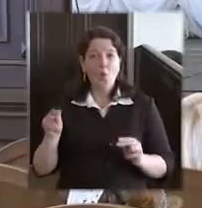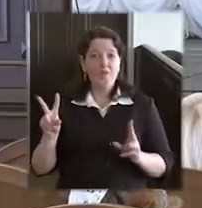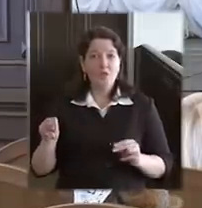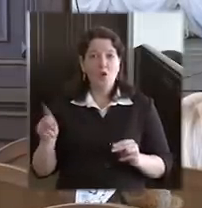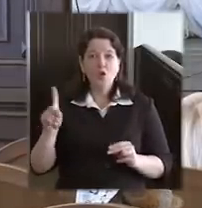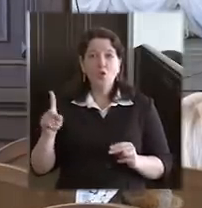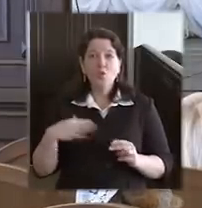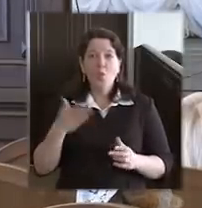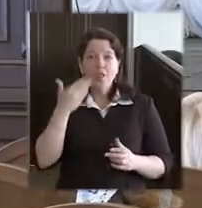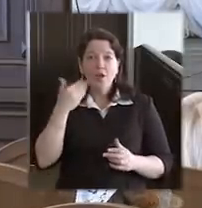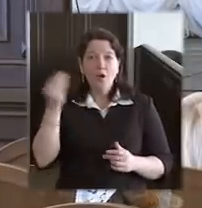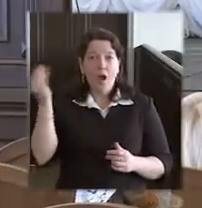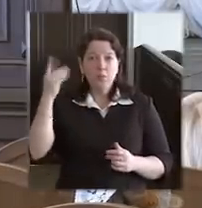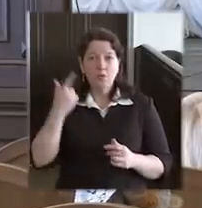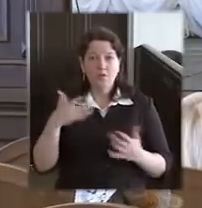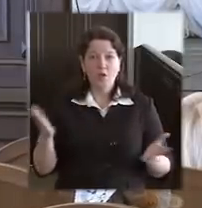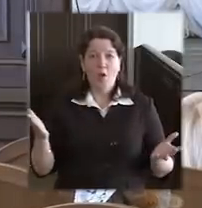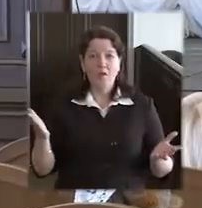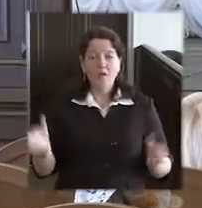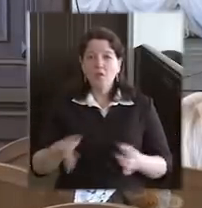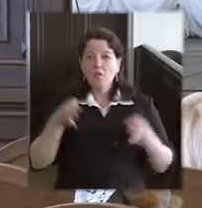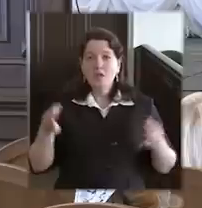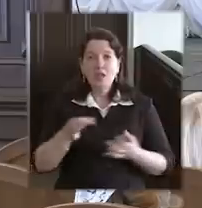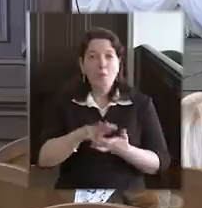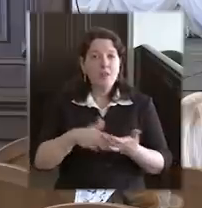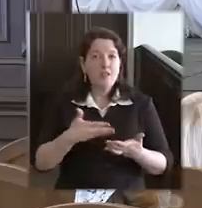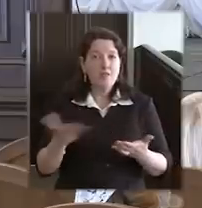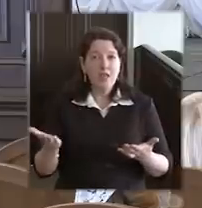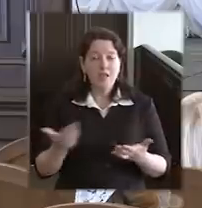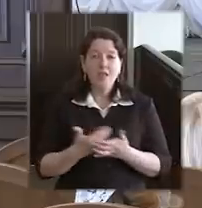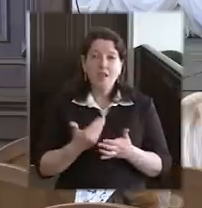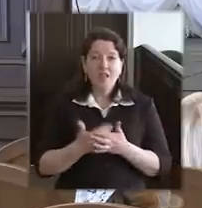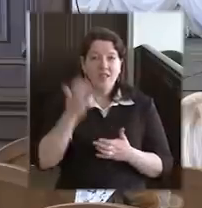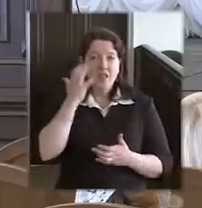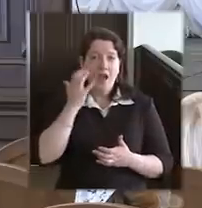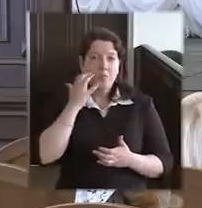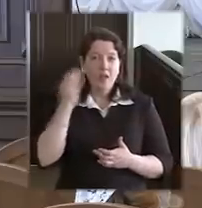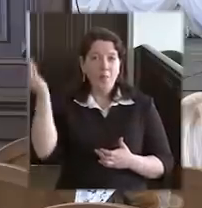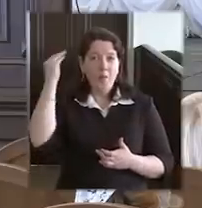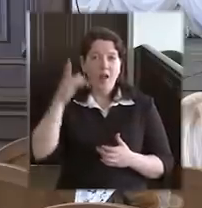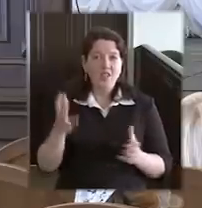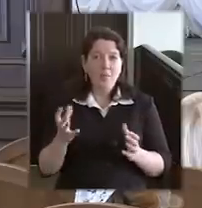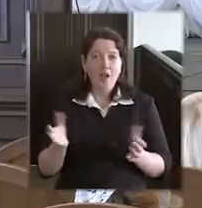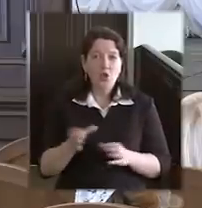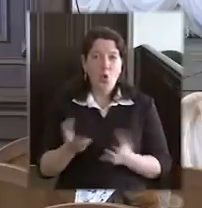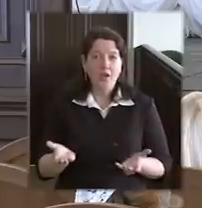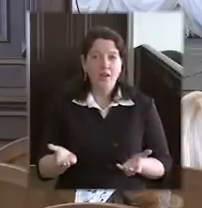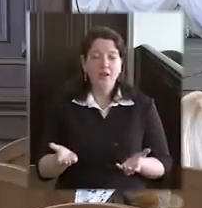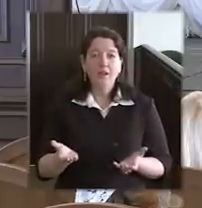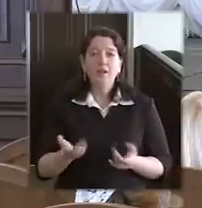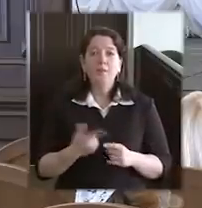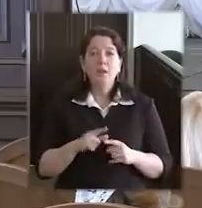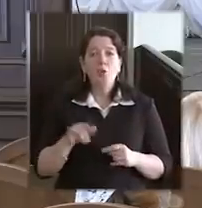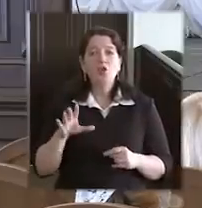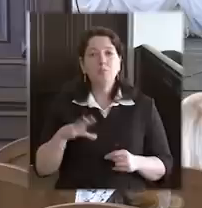яблоко стукнуло по макушке, и ничего. Ну, видимо, яблоко было небольшое. Ну, и он, может быть, в